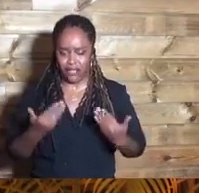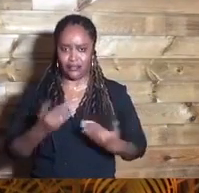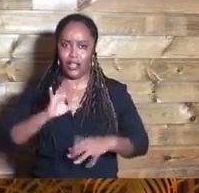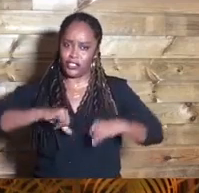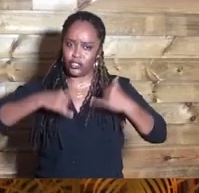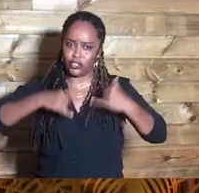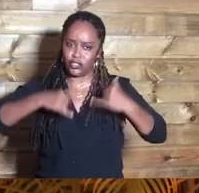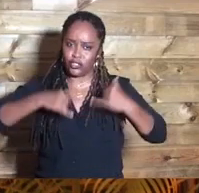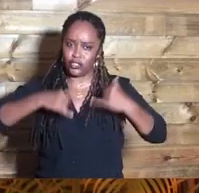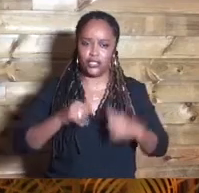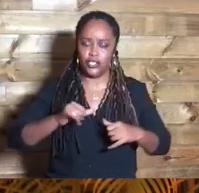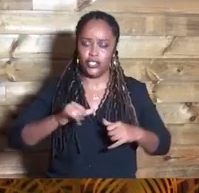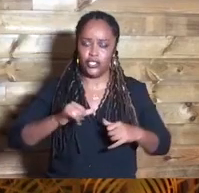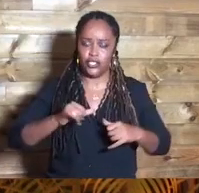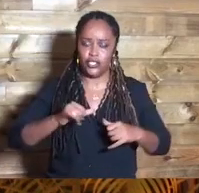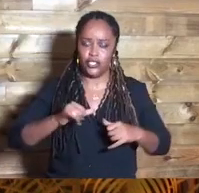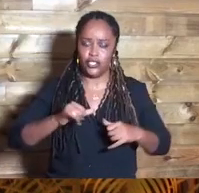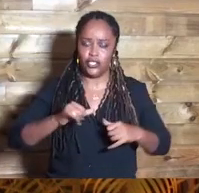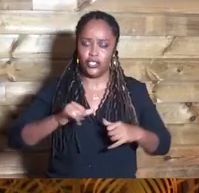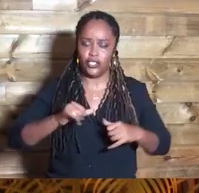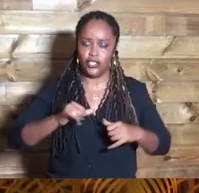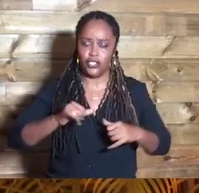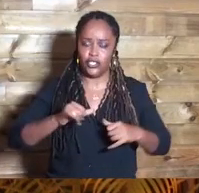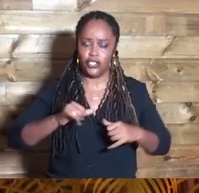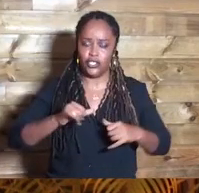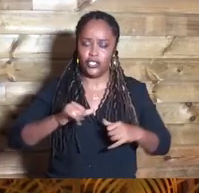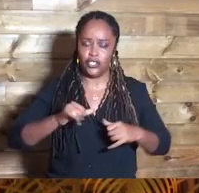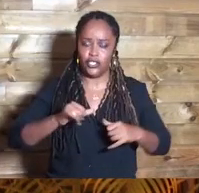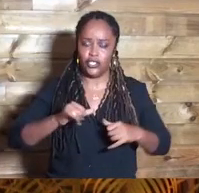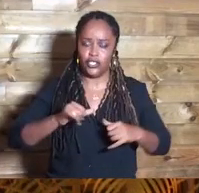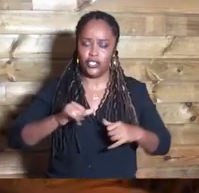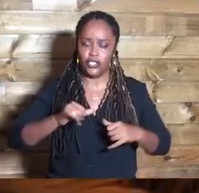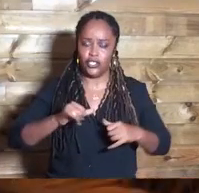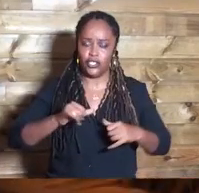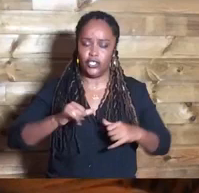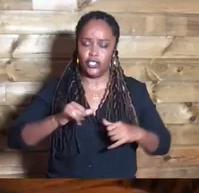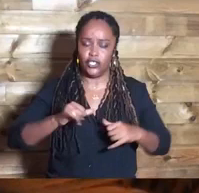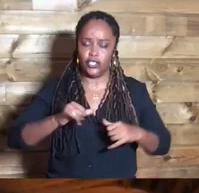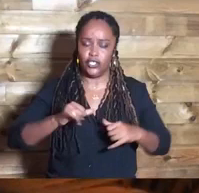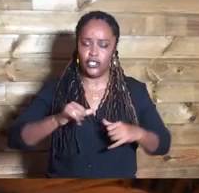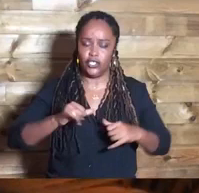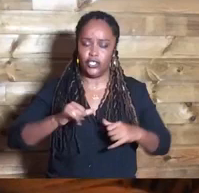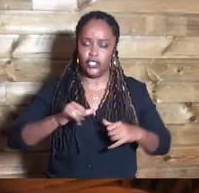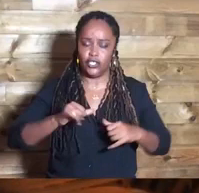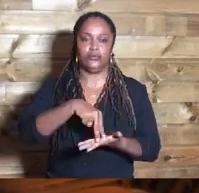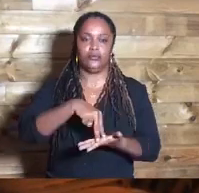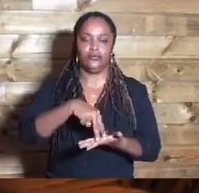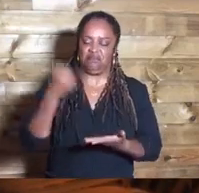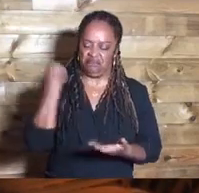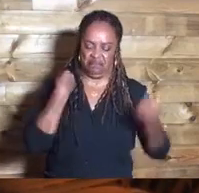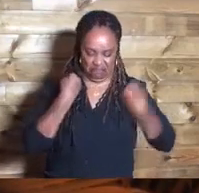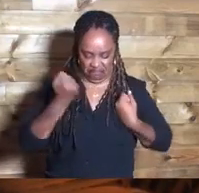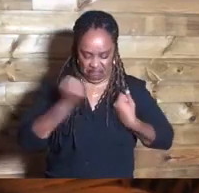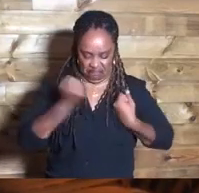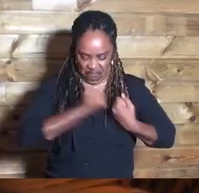je dis jour, nous doubout. Nous doubout avec Marc à tout ça, il a fait nous. Mais ça ne peut pas